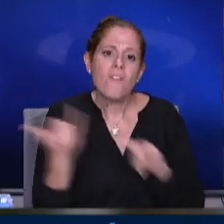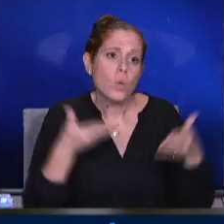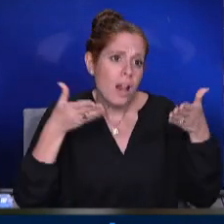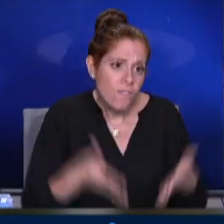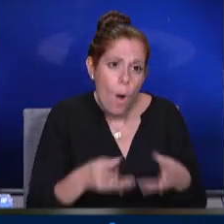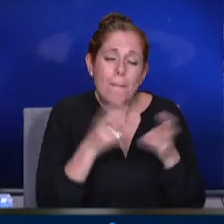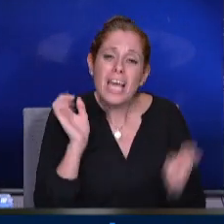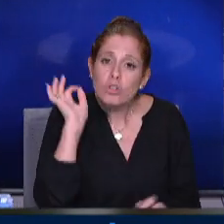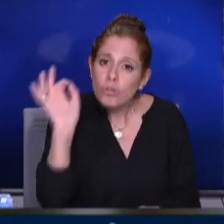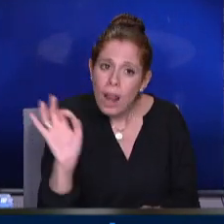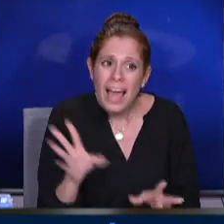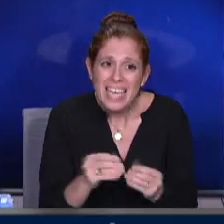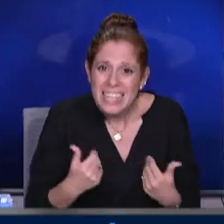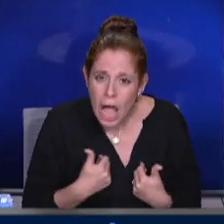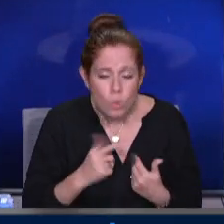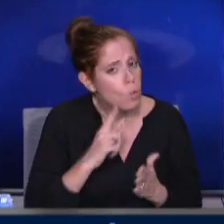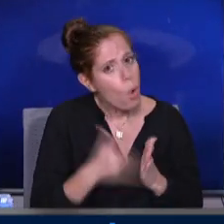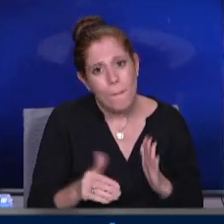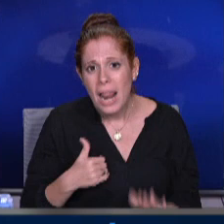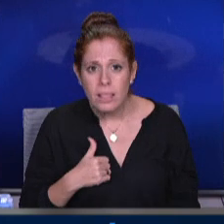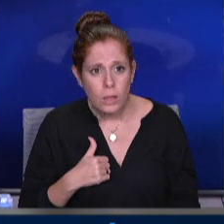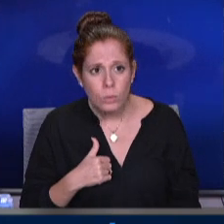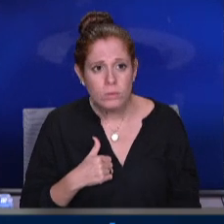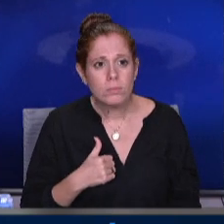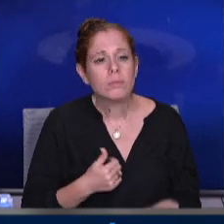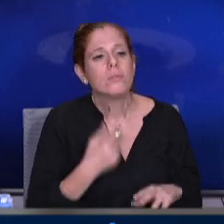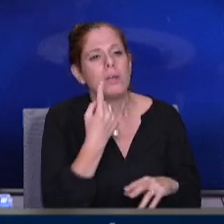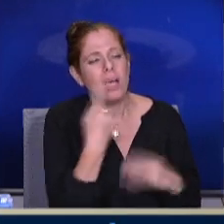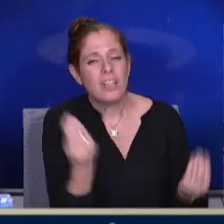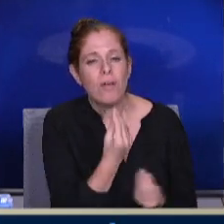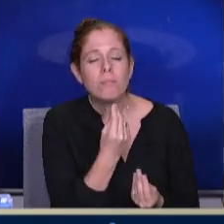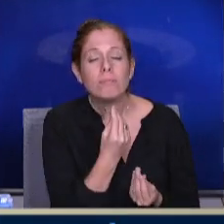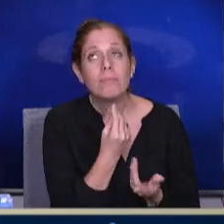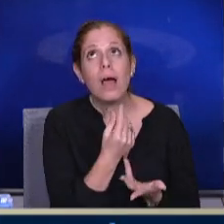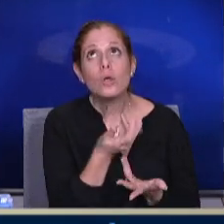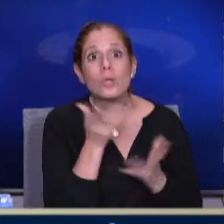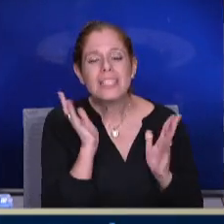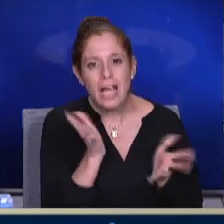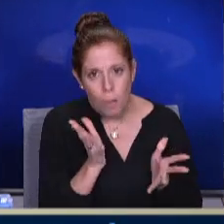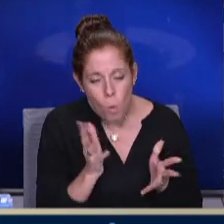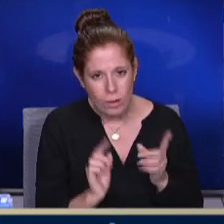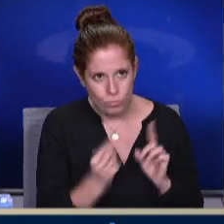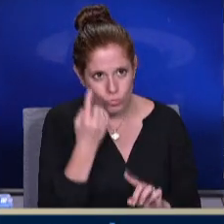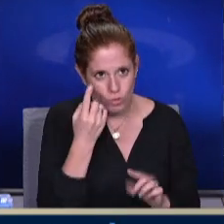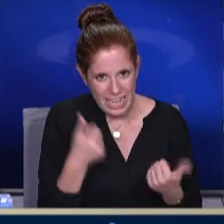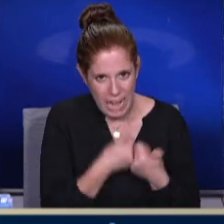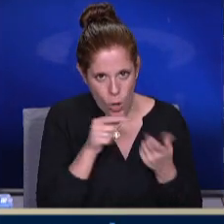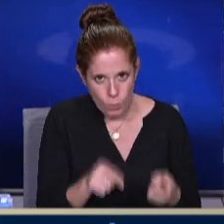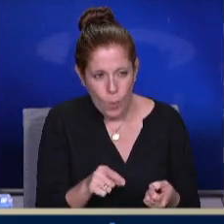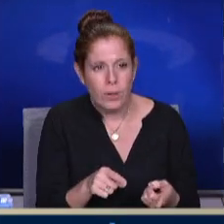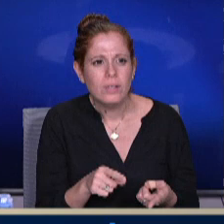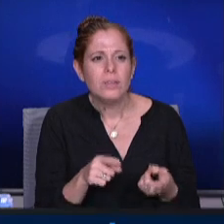שלה, איתנו ולא בלעדינו. אחד המחדלים היותר חמורים שנתקלנו כאן במשרד,